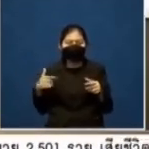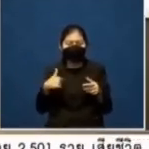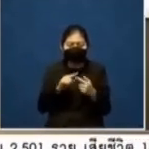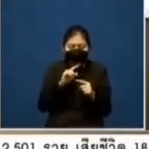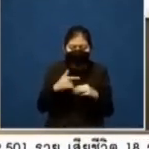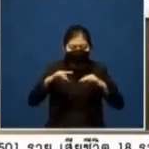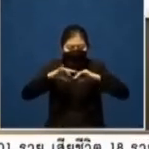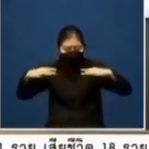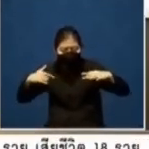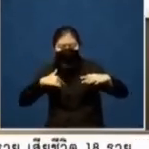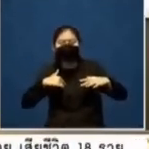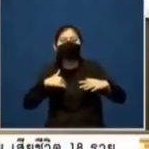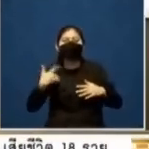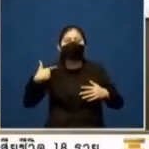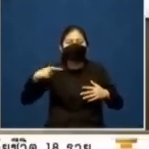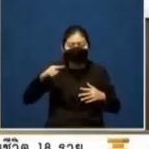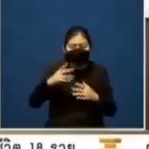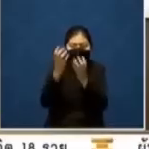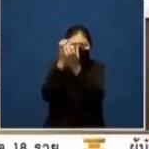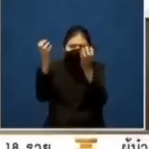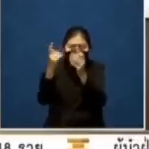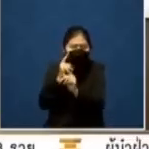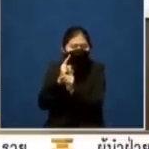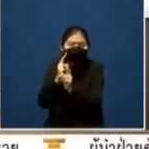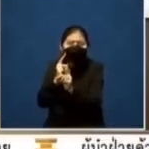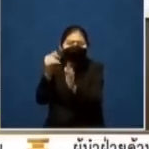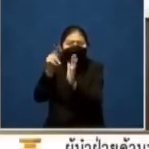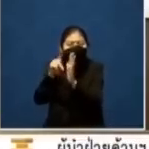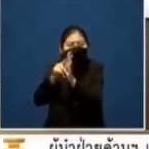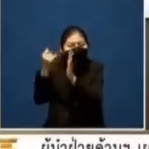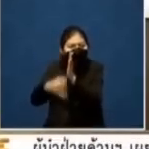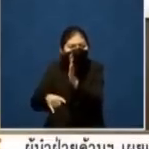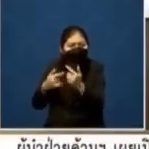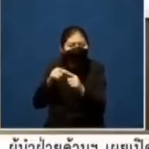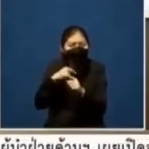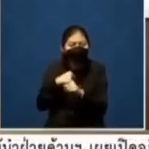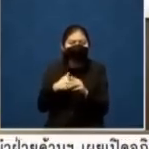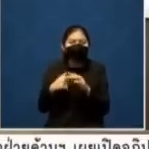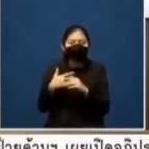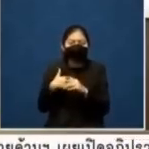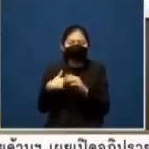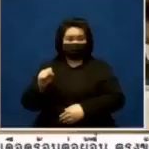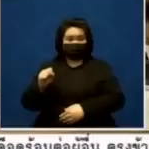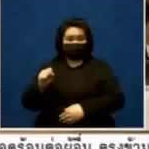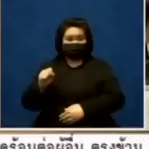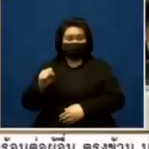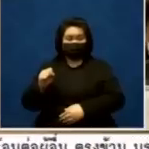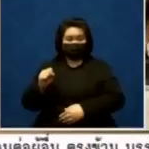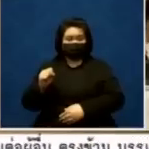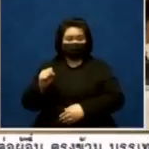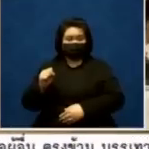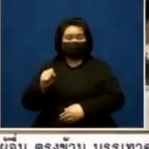นะผมก็โอ้โหวันนั้นอภิปรายได้โอ้โหถึงตอนตอนที่ชักฟอกเนี่ยทางคุณศักยสยามก็มีการ